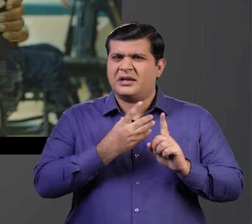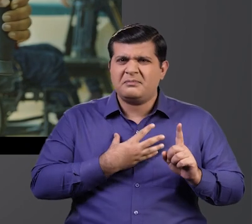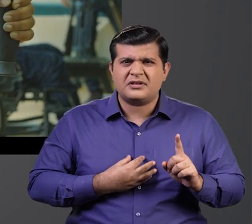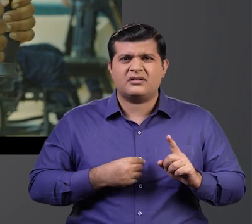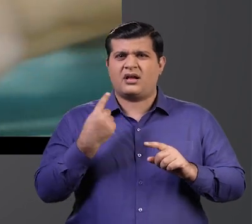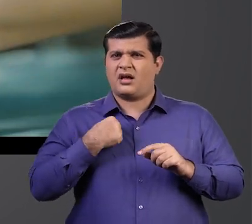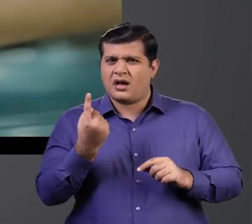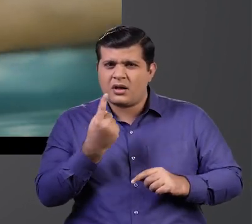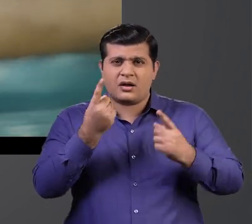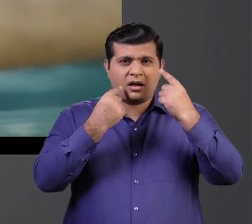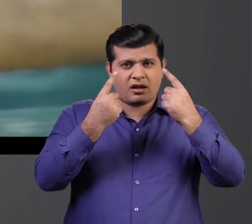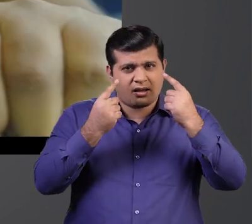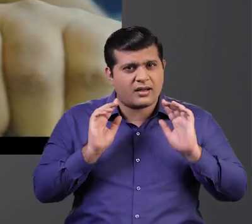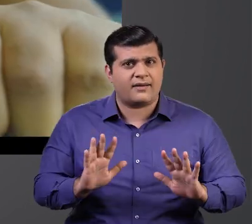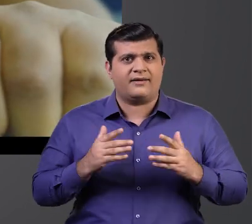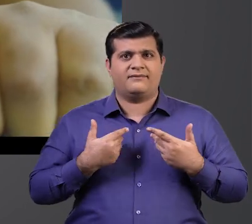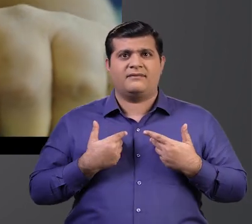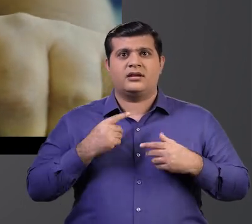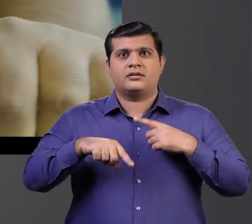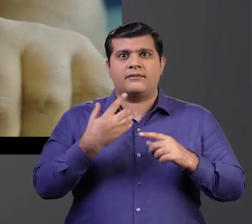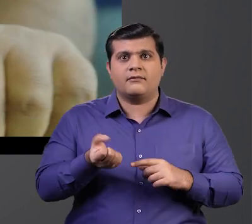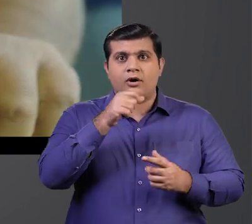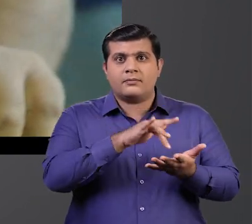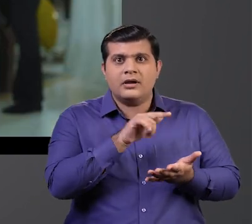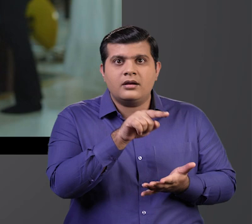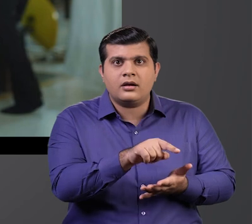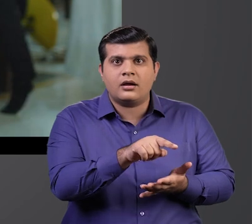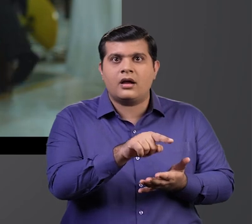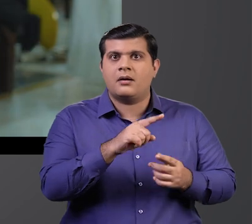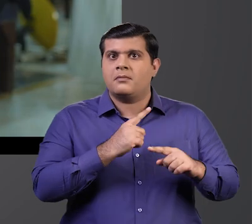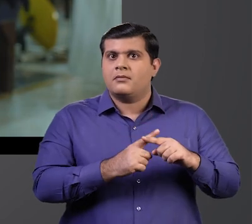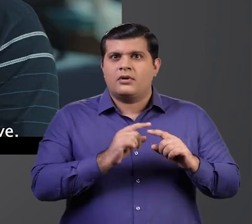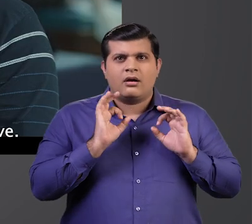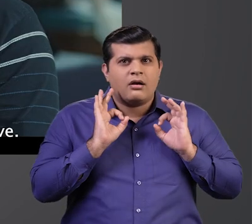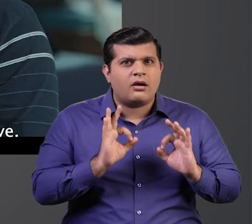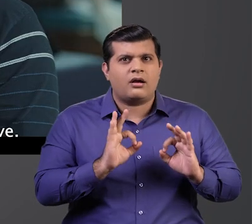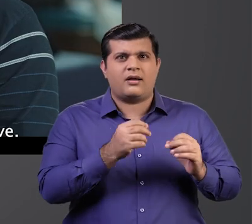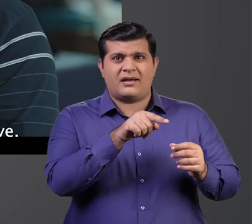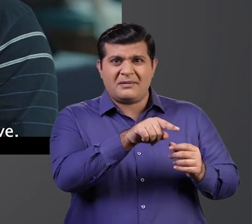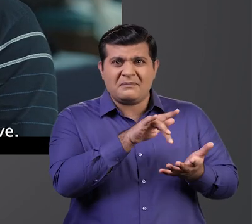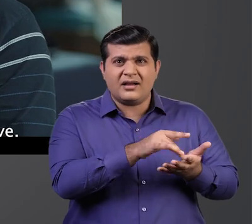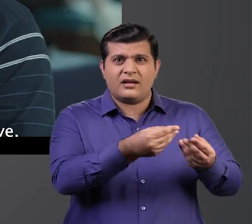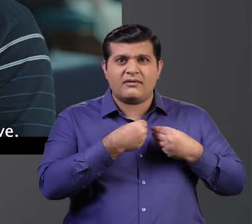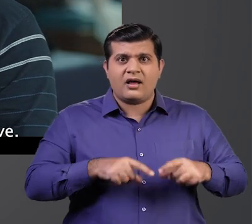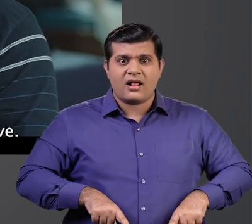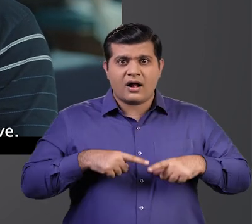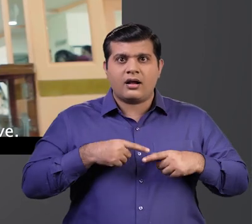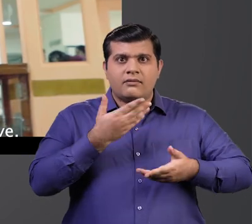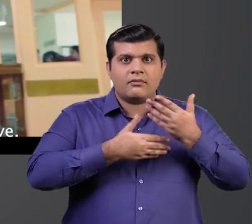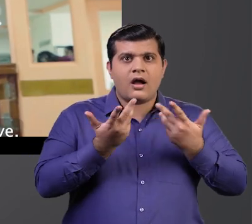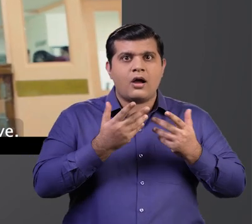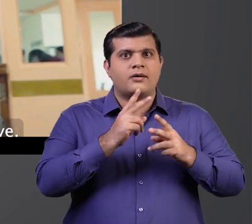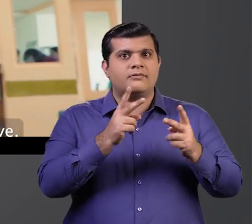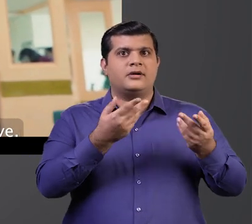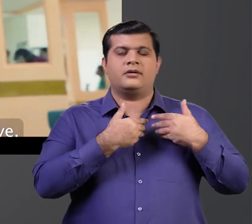थोड़ा डिप्रेस भी हो गया था, अकेले में रोता भी था। फिर मुझे यहाँ के बारे में पता चला और मैं ये कह सकता हूँ कि मतलब मुझे जीना